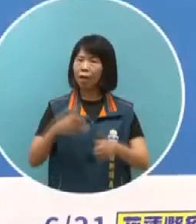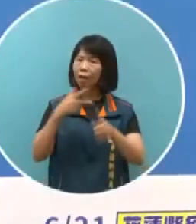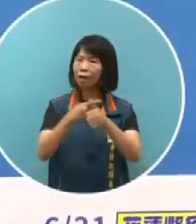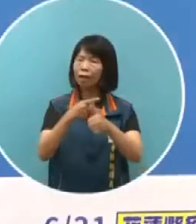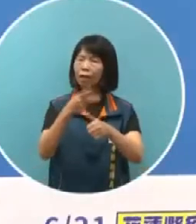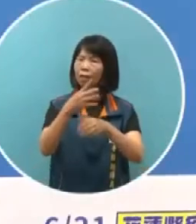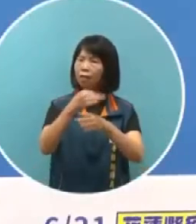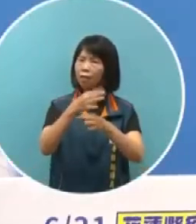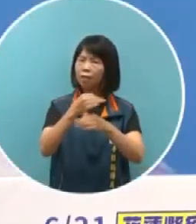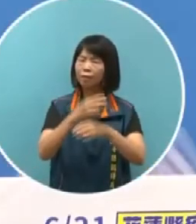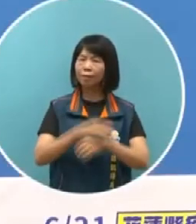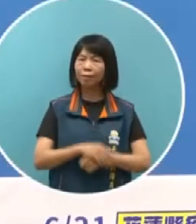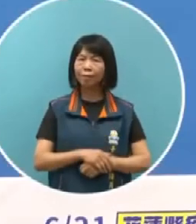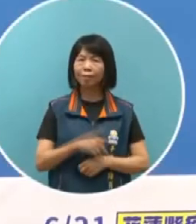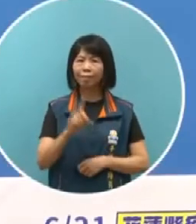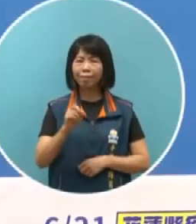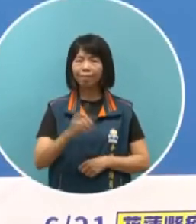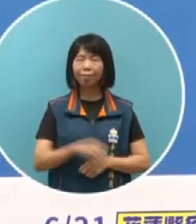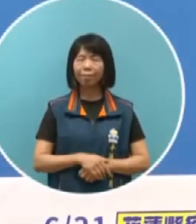打？